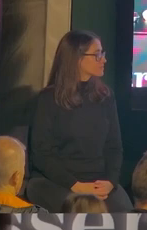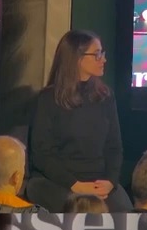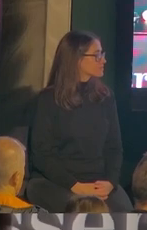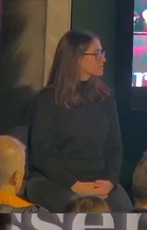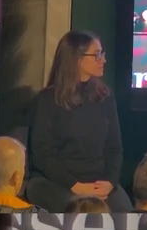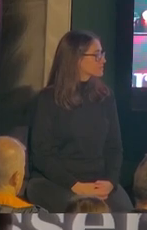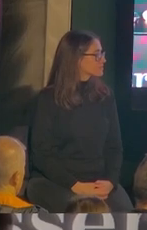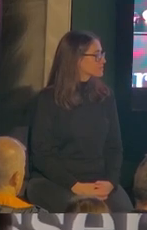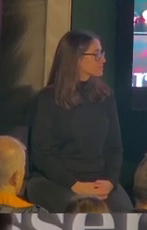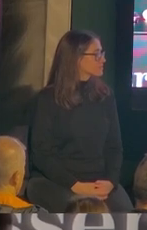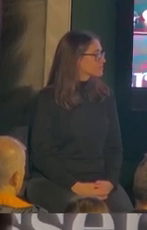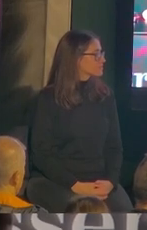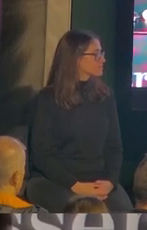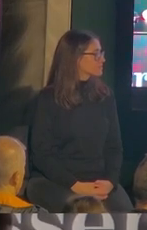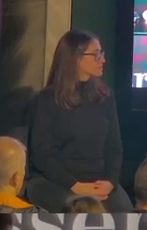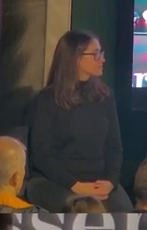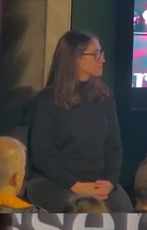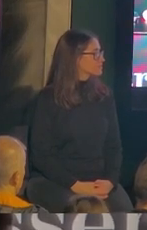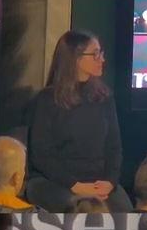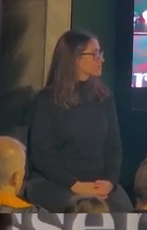Vale. Tanca.